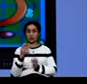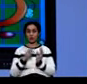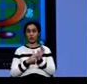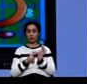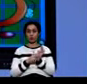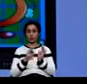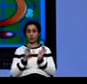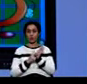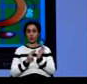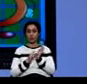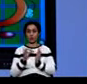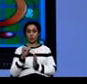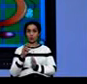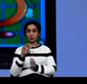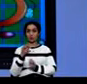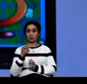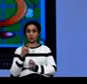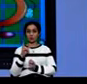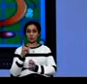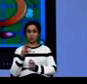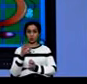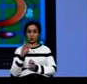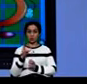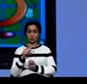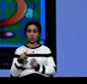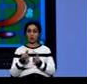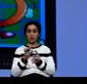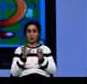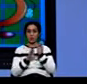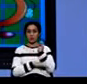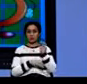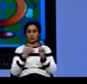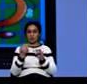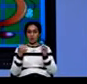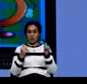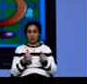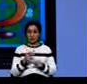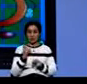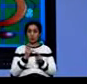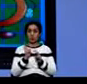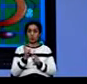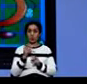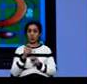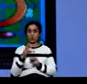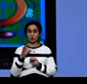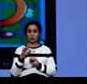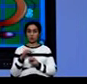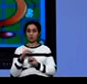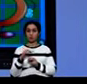восемь. Восемь улиток. И последняя наша картинка. Кто это,